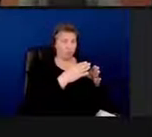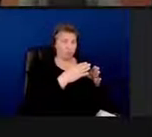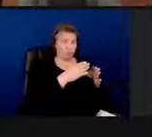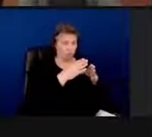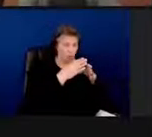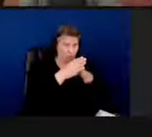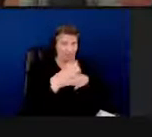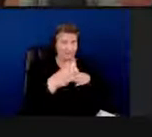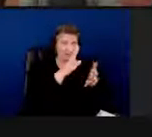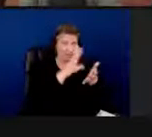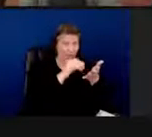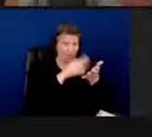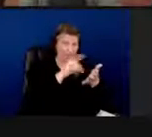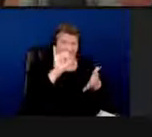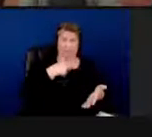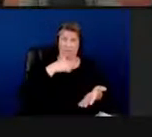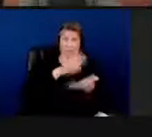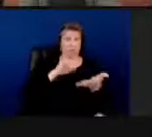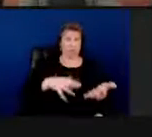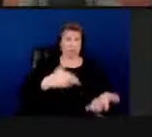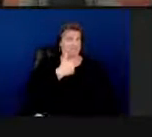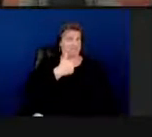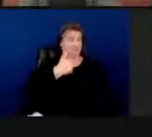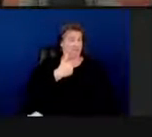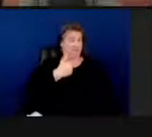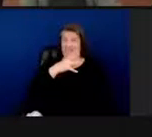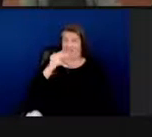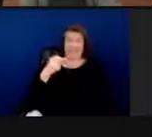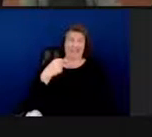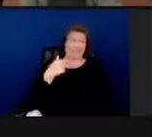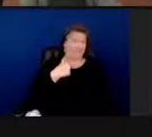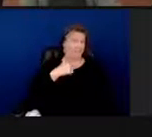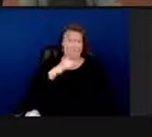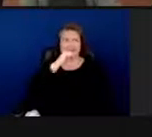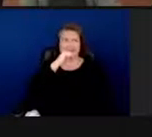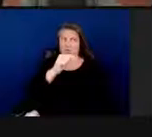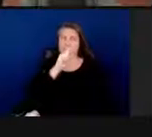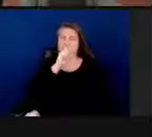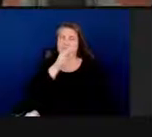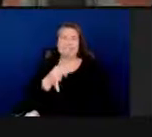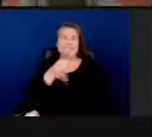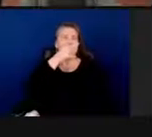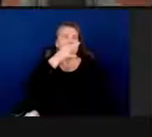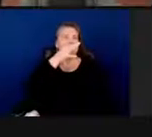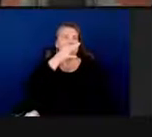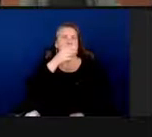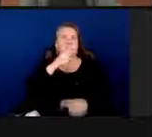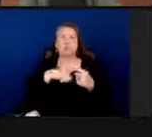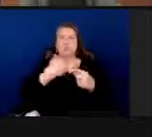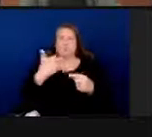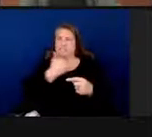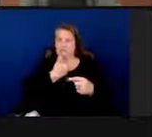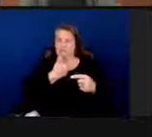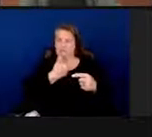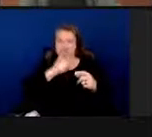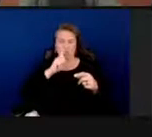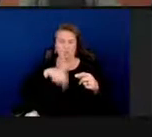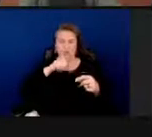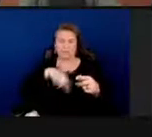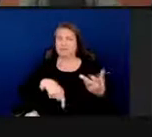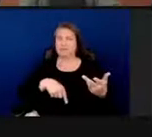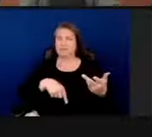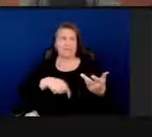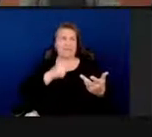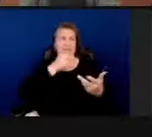كنت طالب وهذا الأمر أنا غير مرتبط به في هذه البيئة وهو